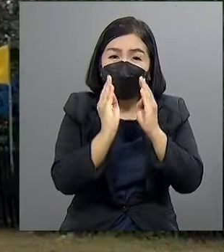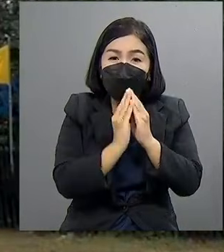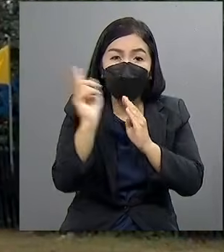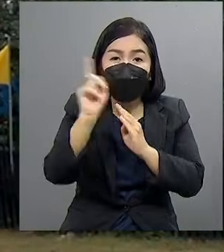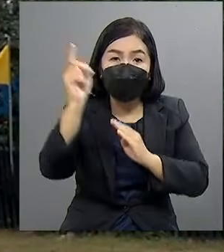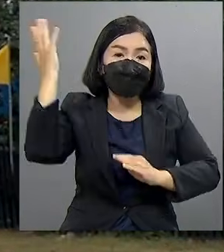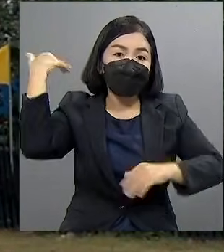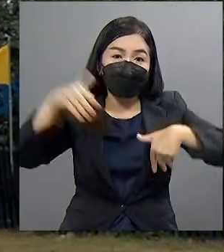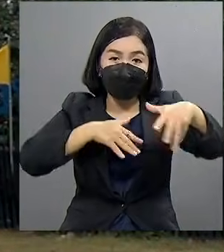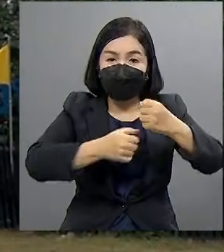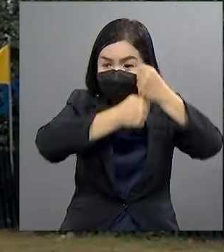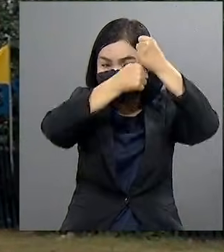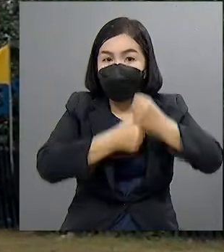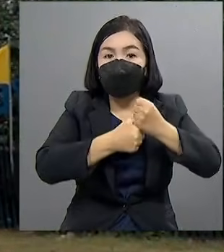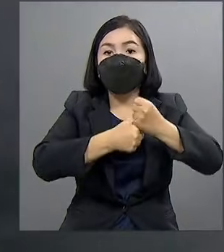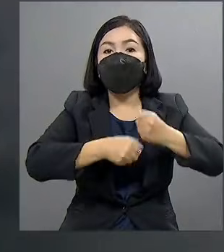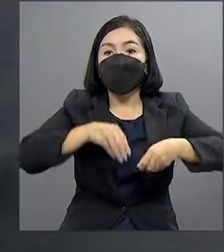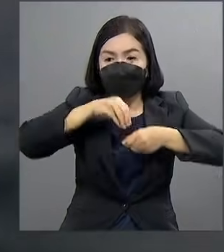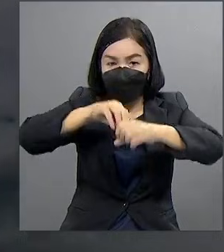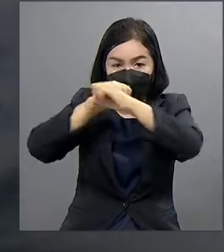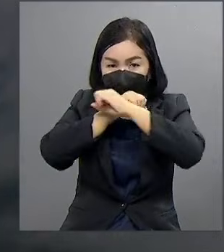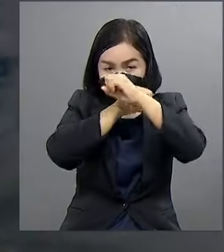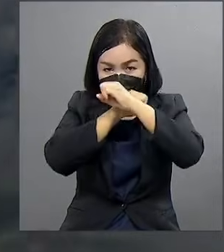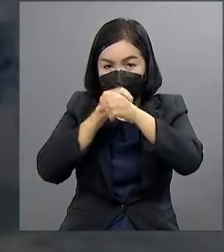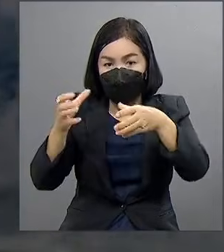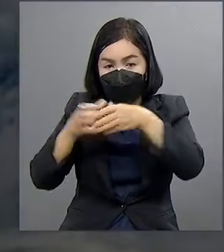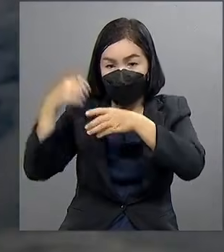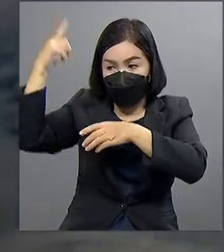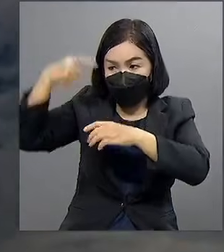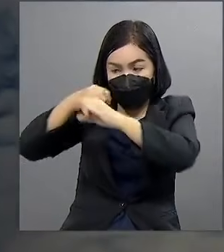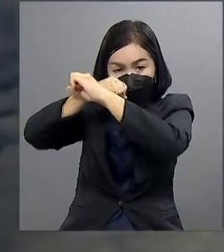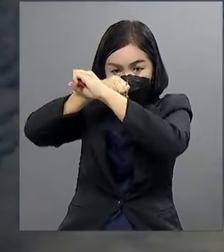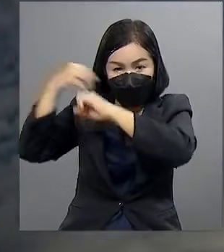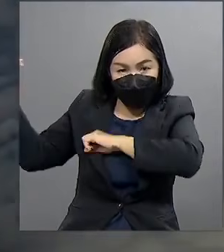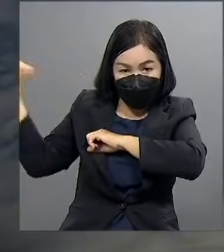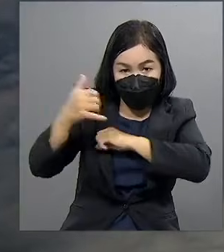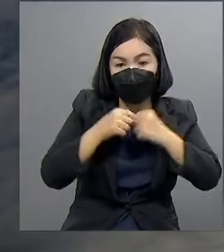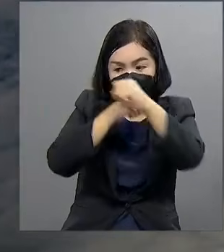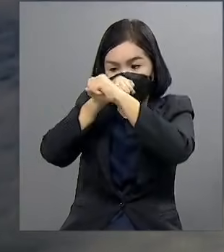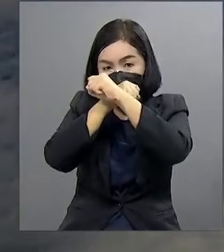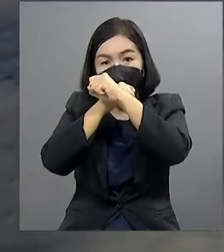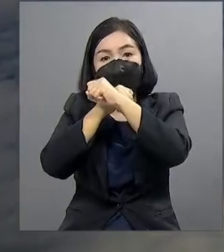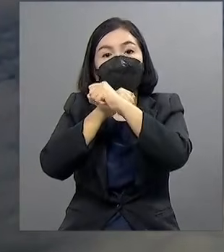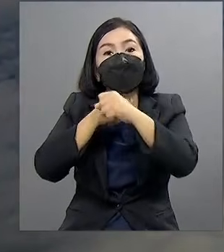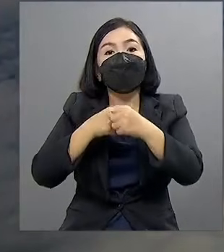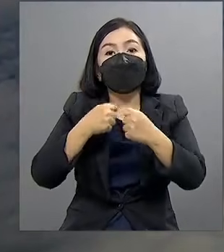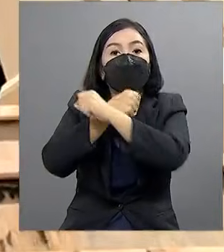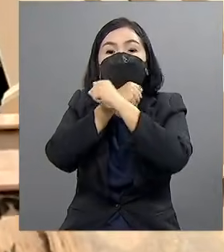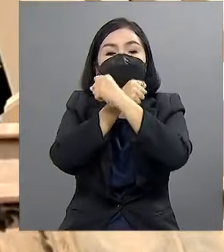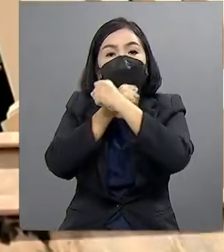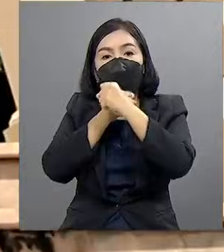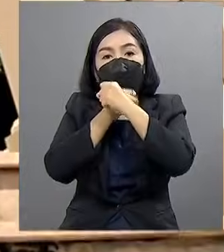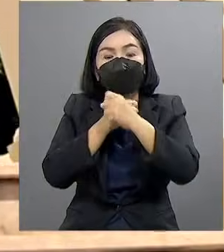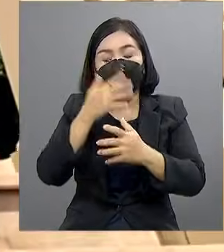ระจันแต่เดิมเคยเป็นสถานที่ที่วีรชนชาวบ้านบางระจันใช้เป็นที่มั่นในการต่อต้านพม่าที่ยกทัพมาตีกรุ